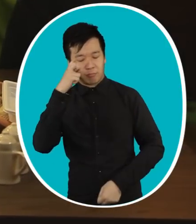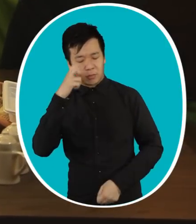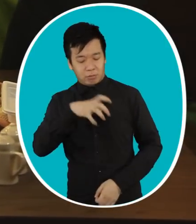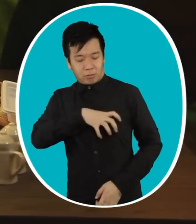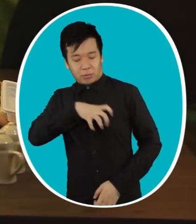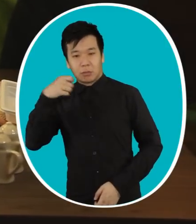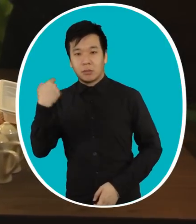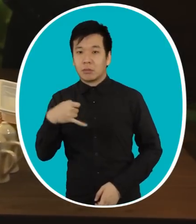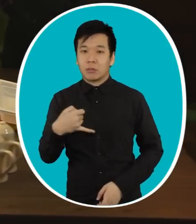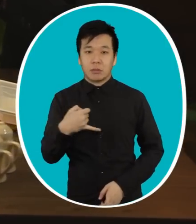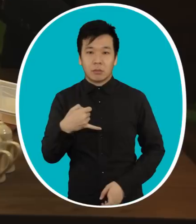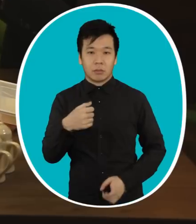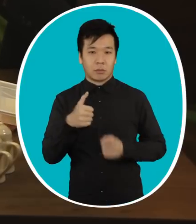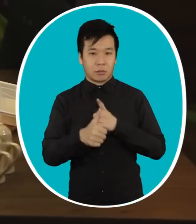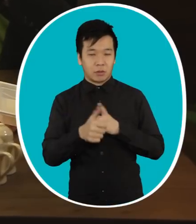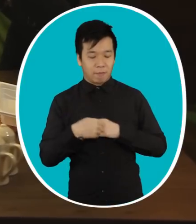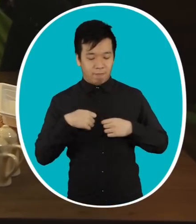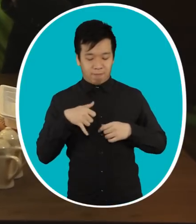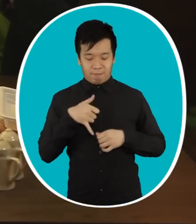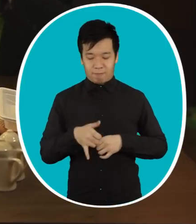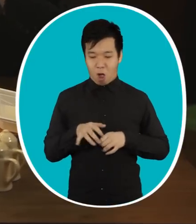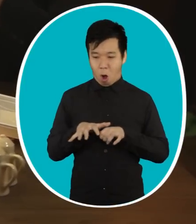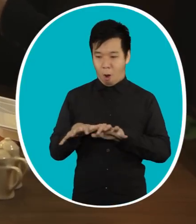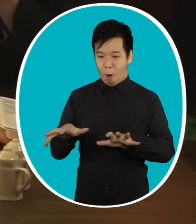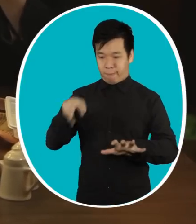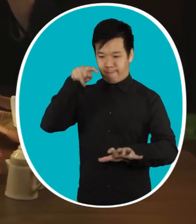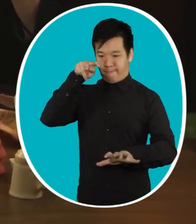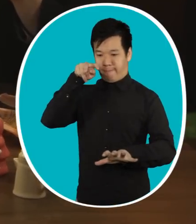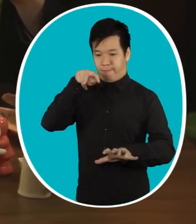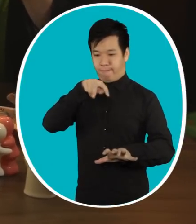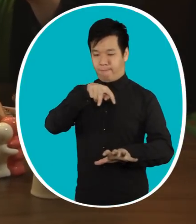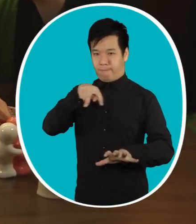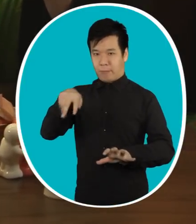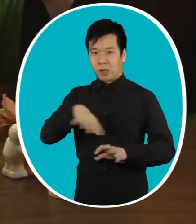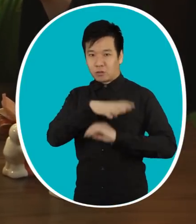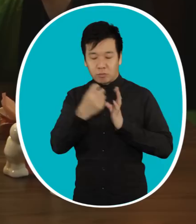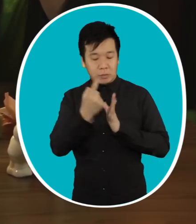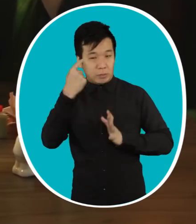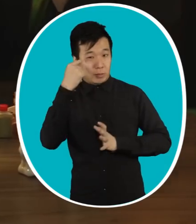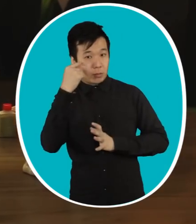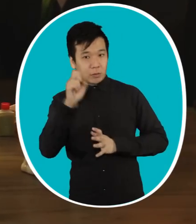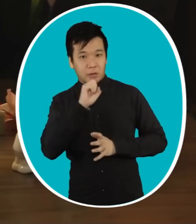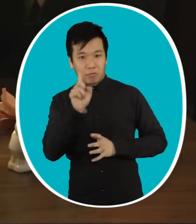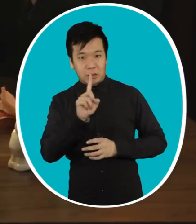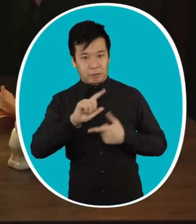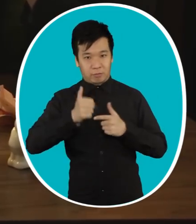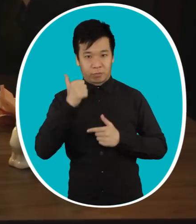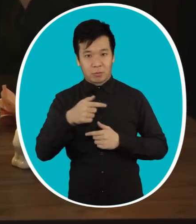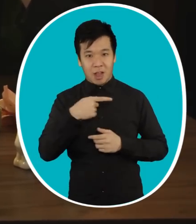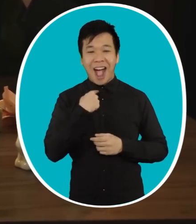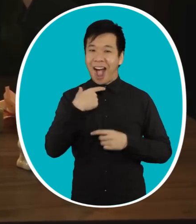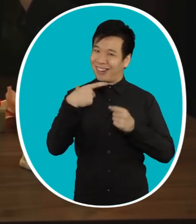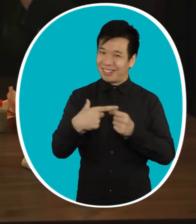出嚟，你冇得去睇下宏觀啲。咁所以咧。其實所有的智能都是去想下有啲咩 明白啊！我公司都